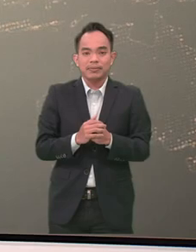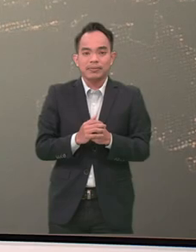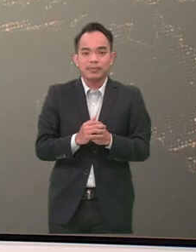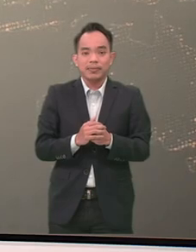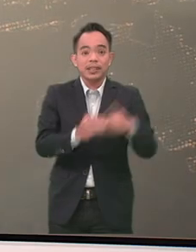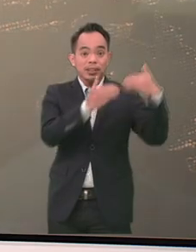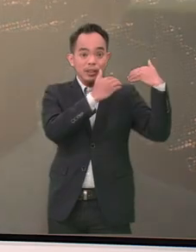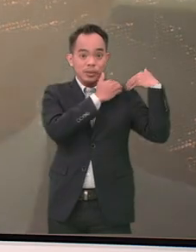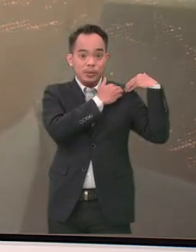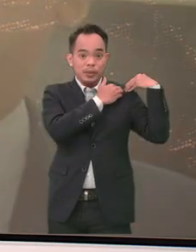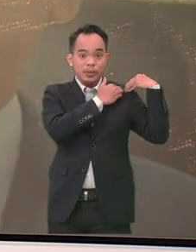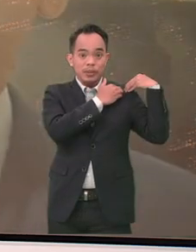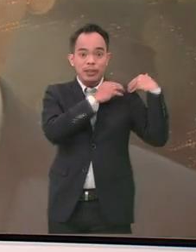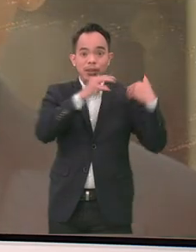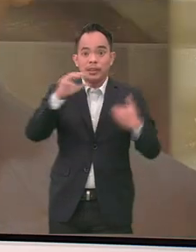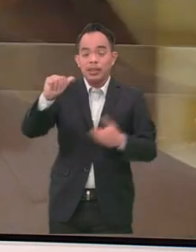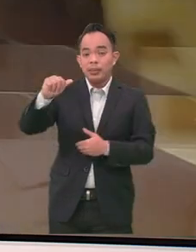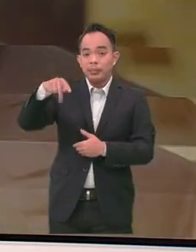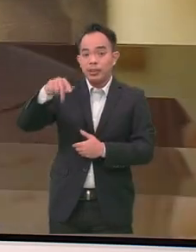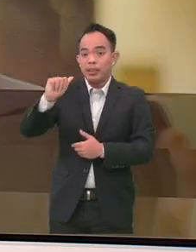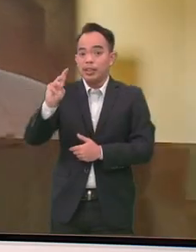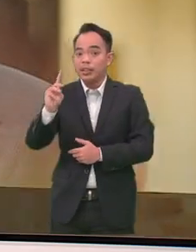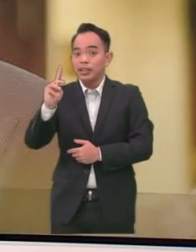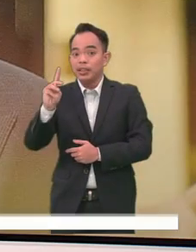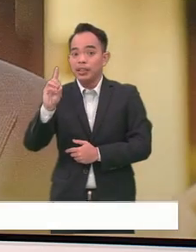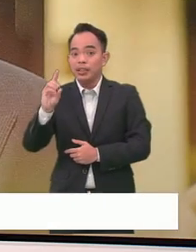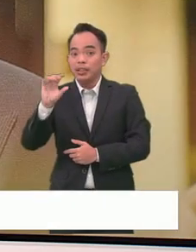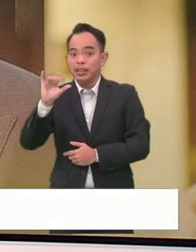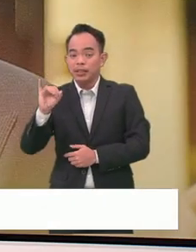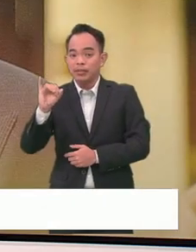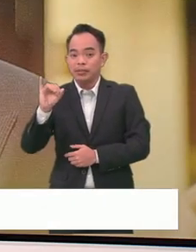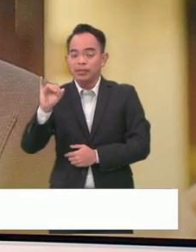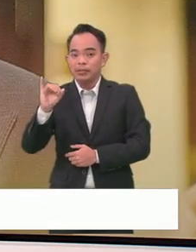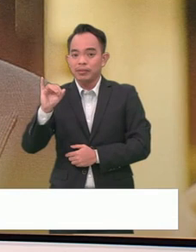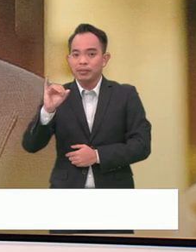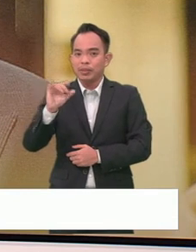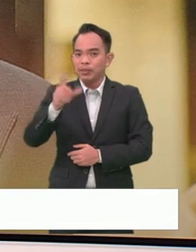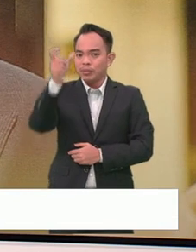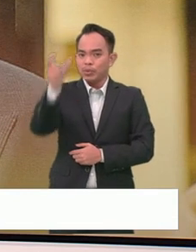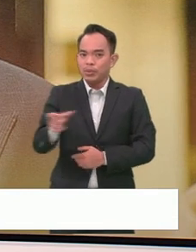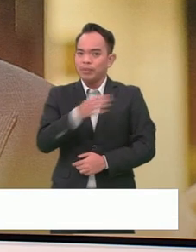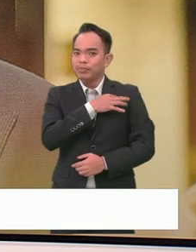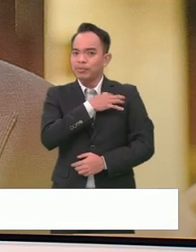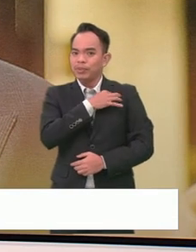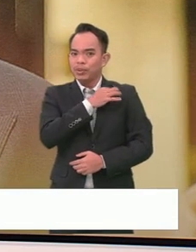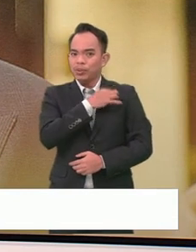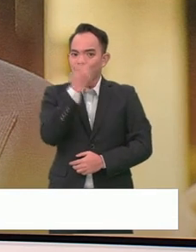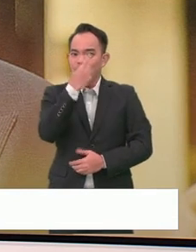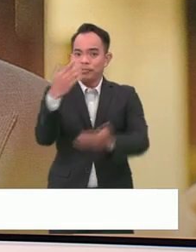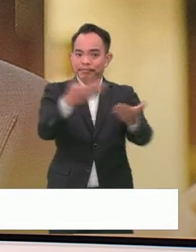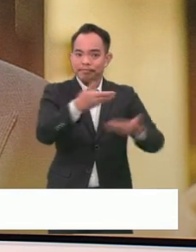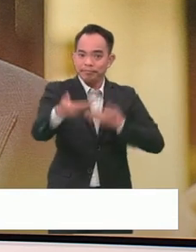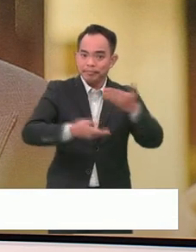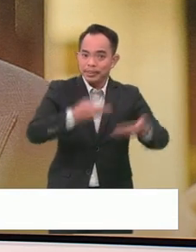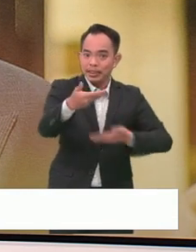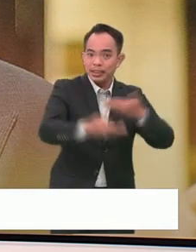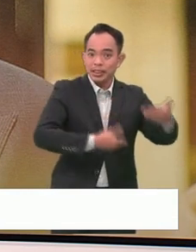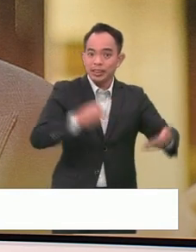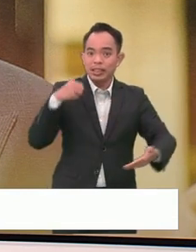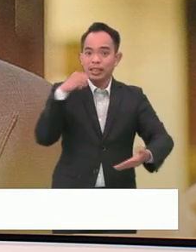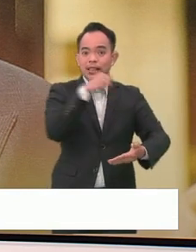peranan tanfi Muhammad Affandi Ali hanya sebagai fasilitator dalam perundingan membabitkan